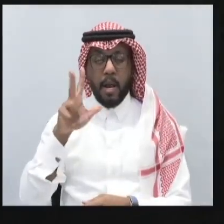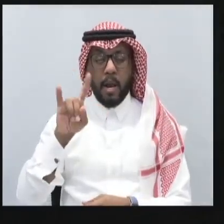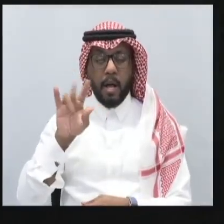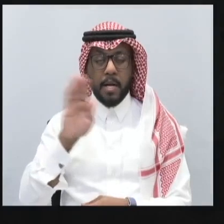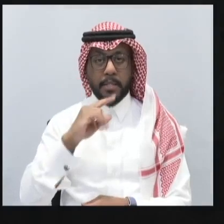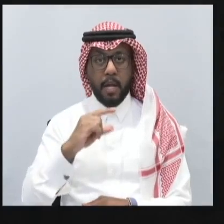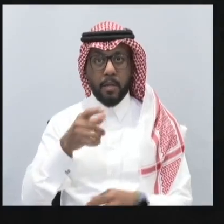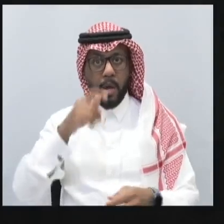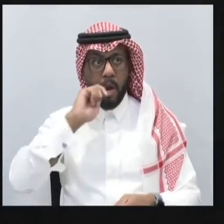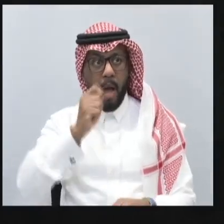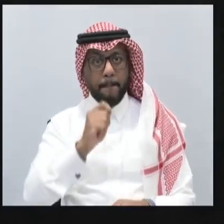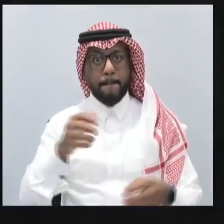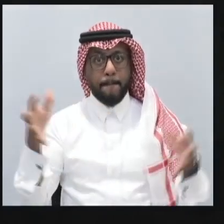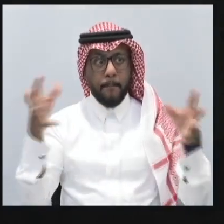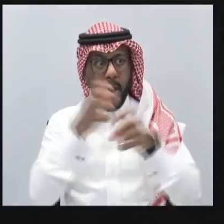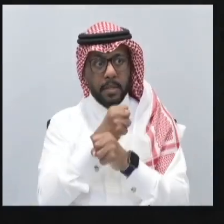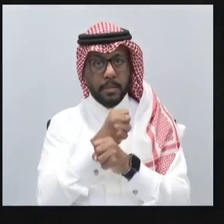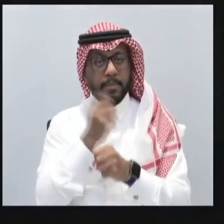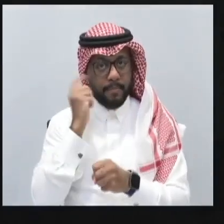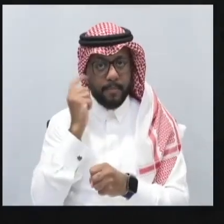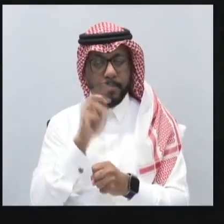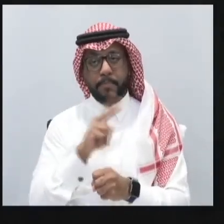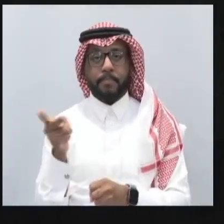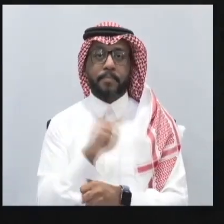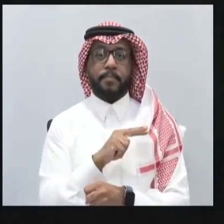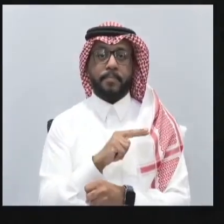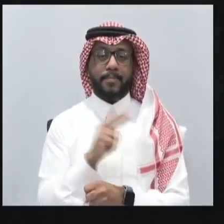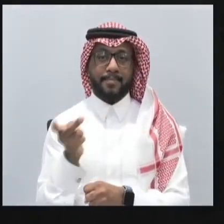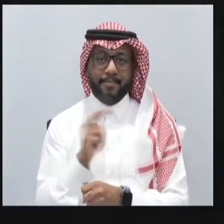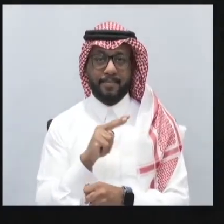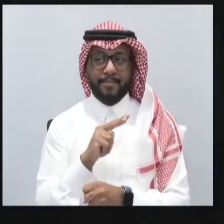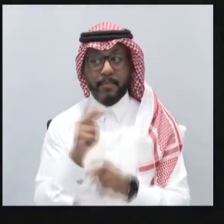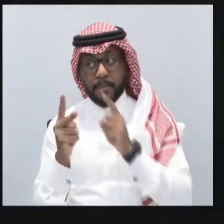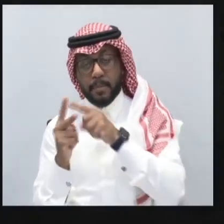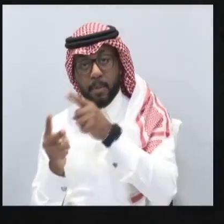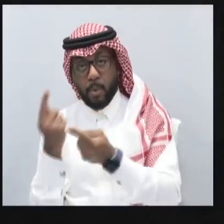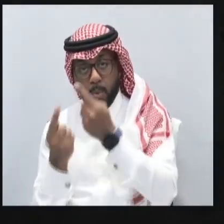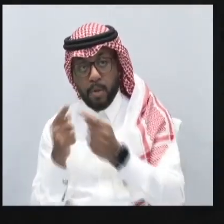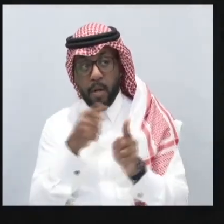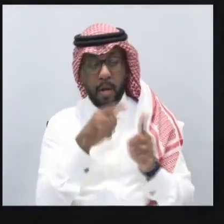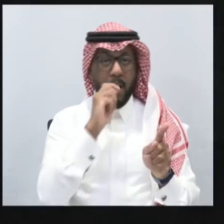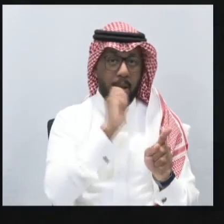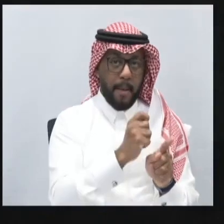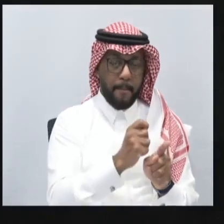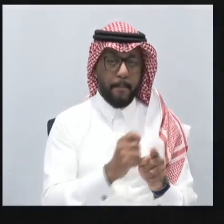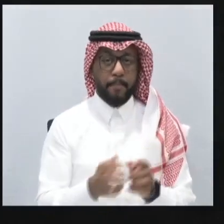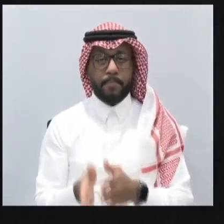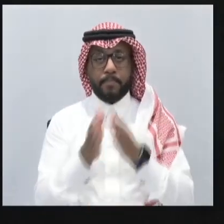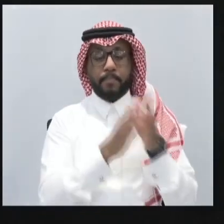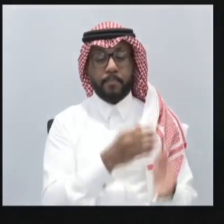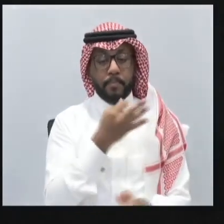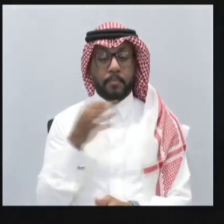تاكل لحوم اذا تختلف الحيوانات في نوع غذائها طيب يقول هل